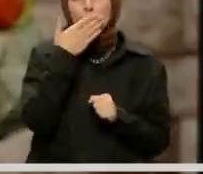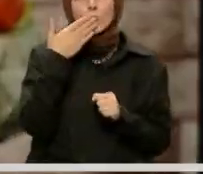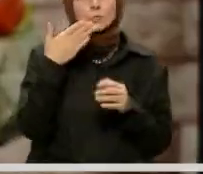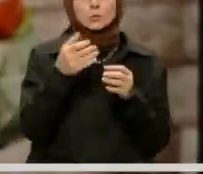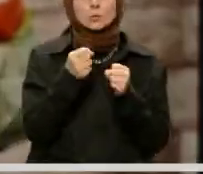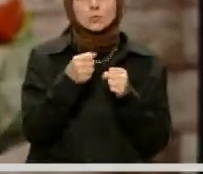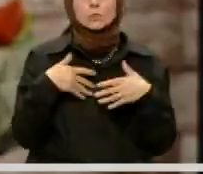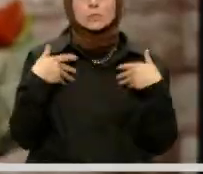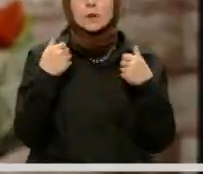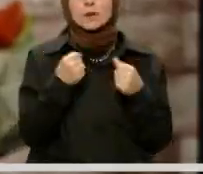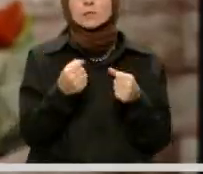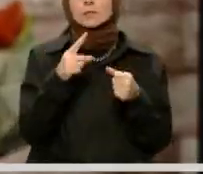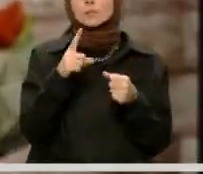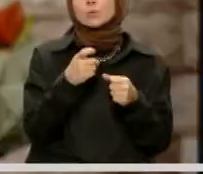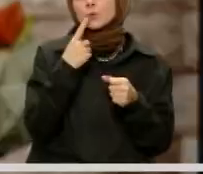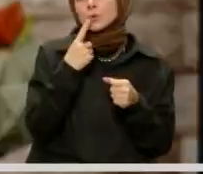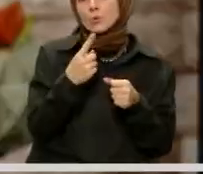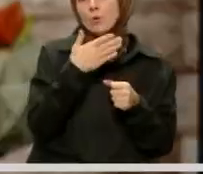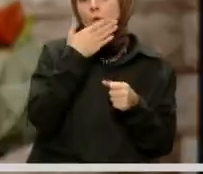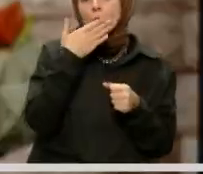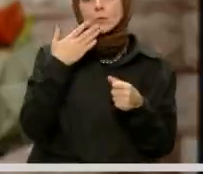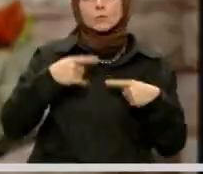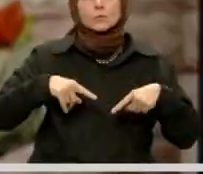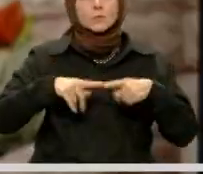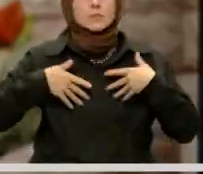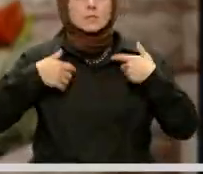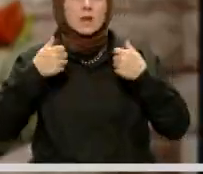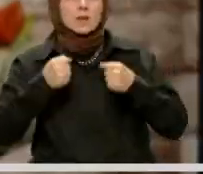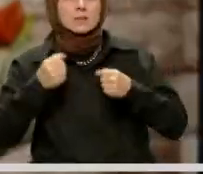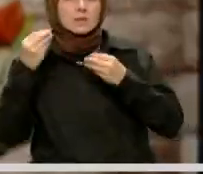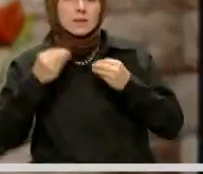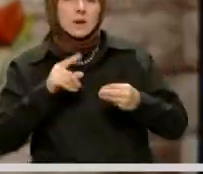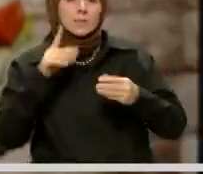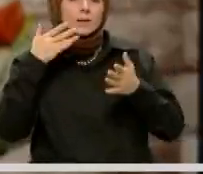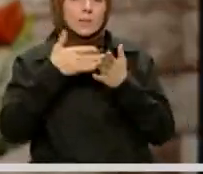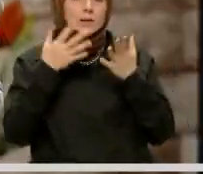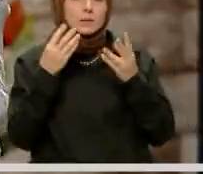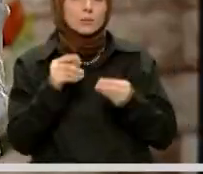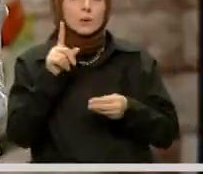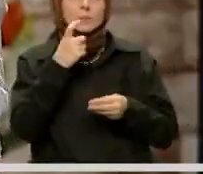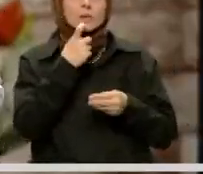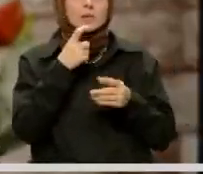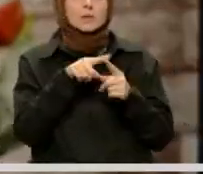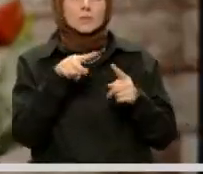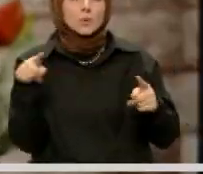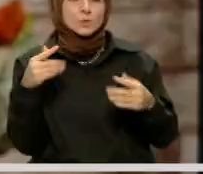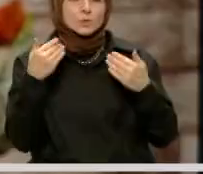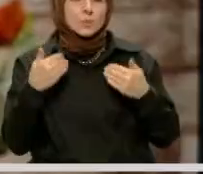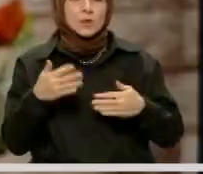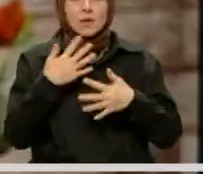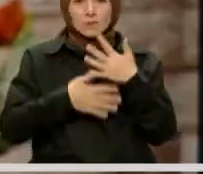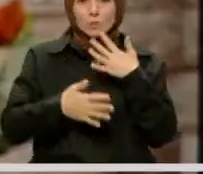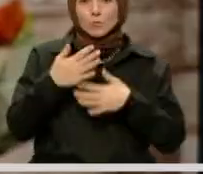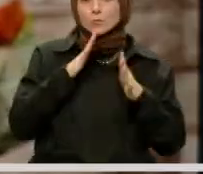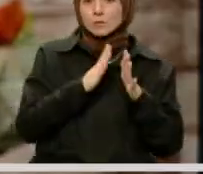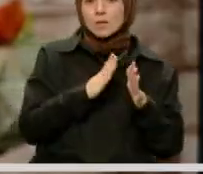sağlık bulun buyuruyor. Hı. Oruç bizi sağlıklı kılan bir ibadettir. Çünkü bir yıl boyunca bedenimizi yorduk. Sürekli